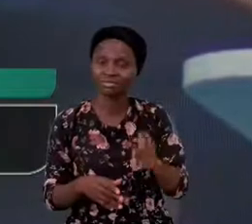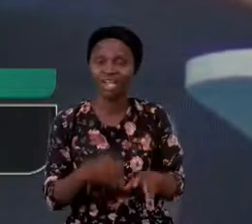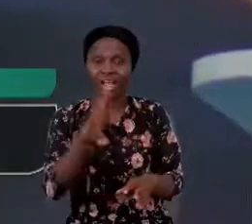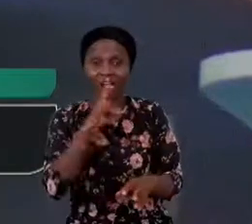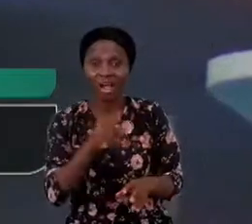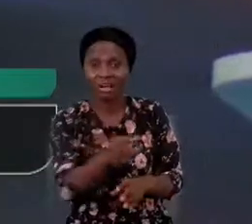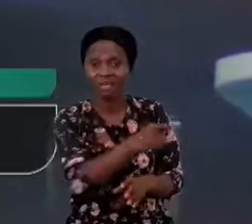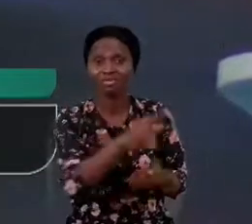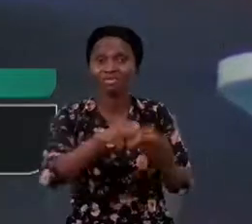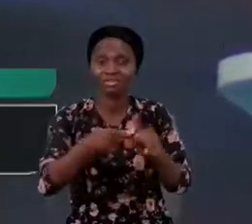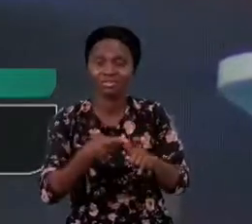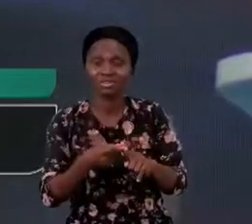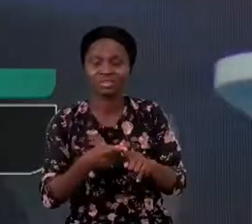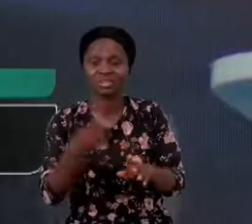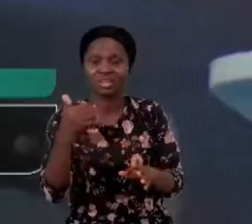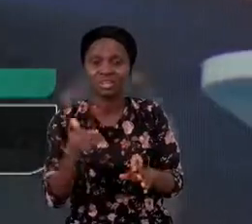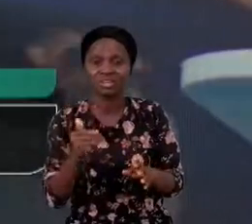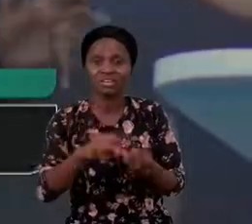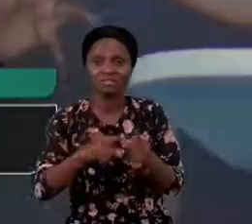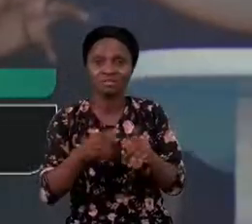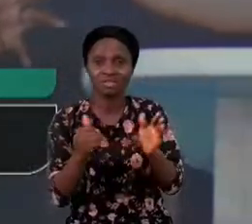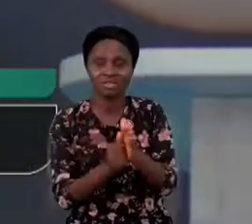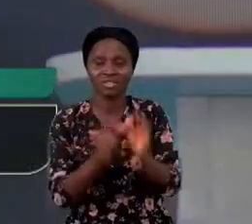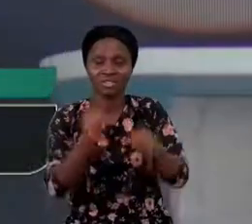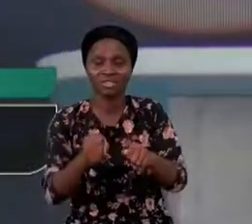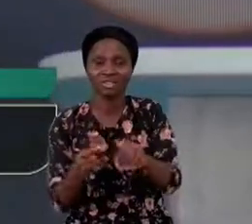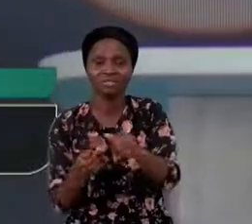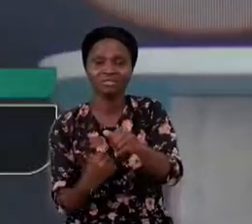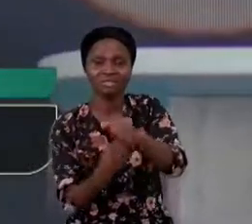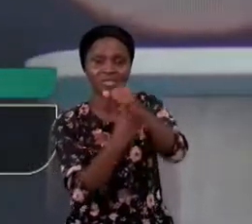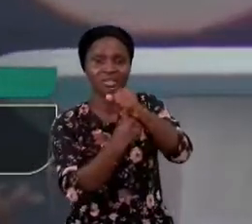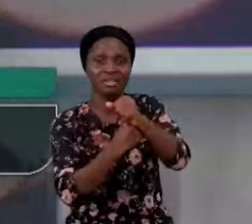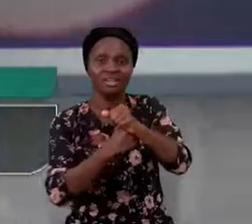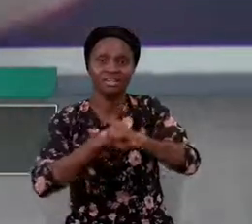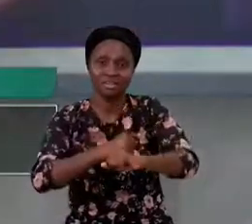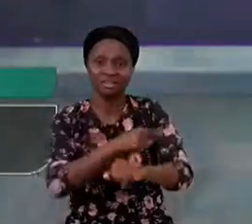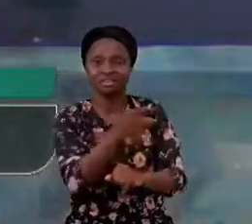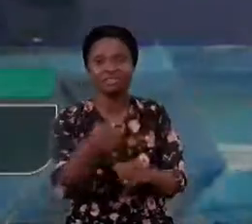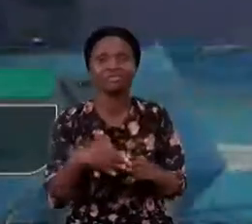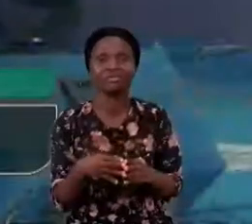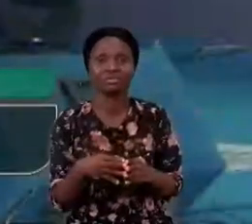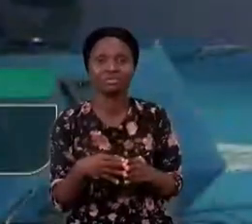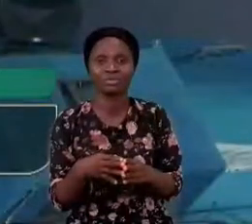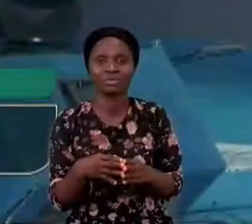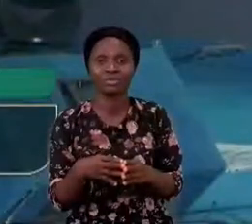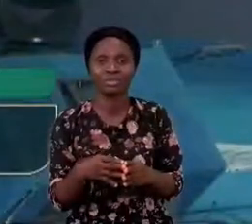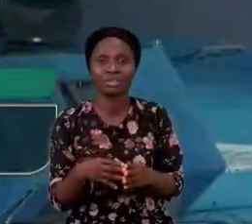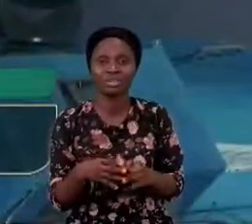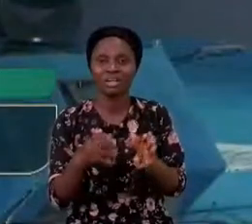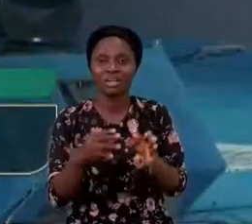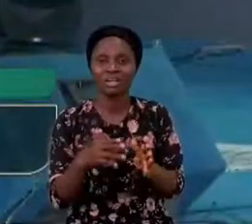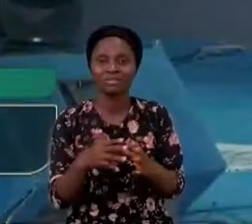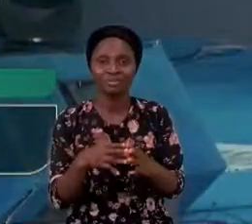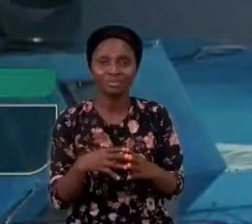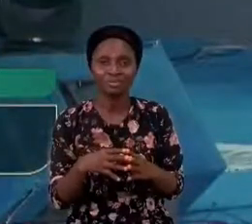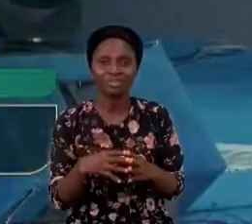souriant aujourd'hui. Oh, les choses sont... Oh, tu es mon ami et je t'aime. Oh, je t'apprécie. Mais demain...